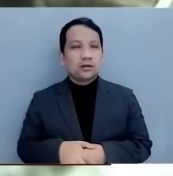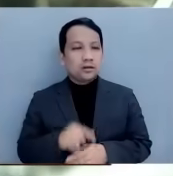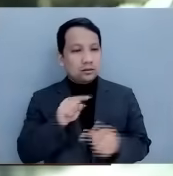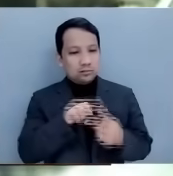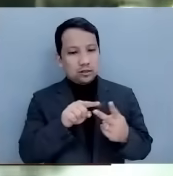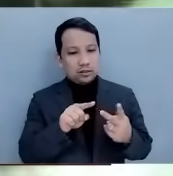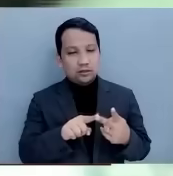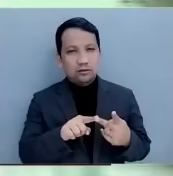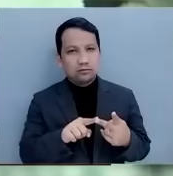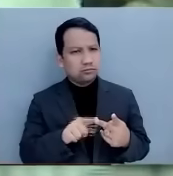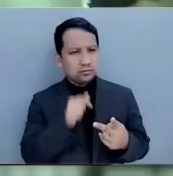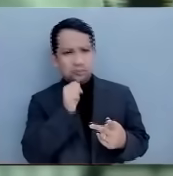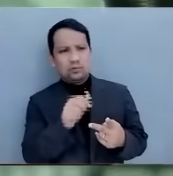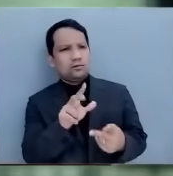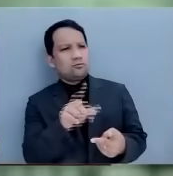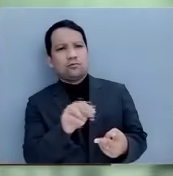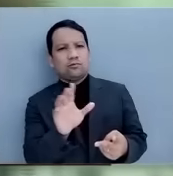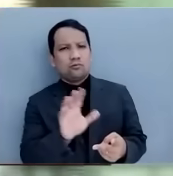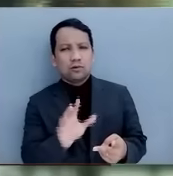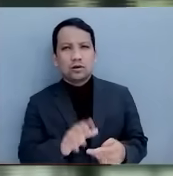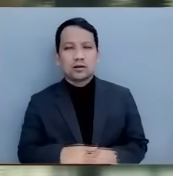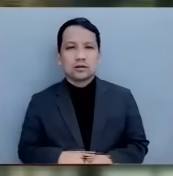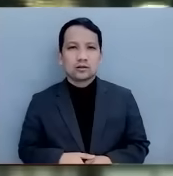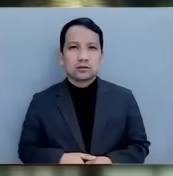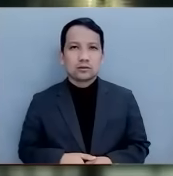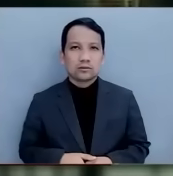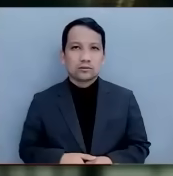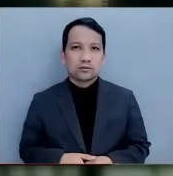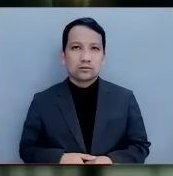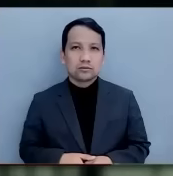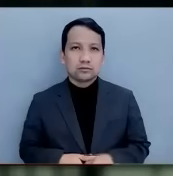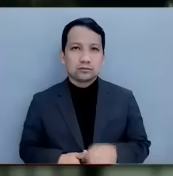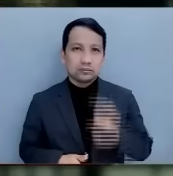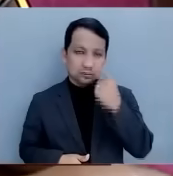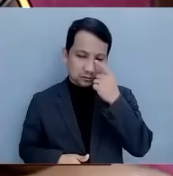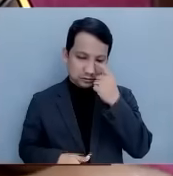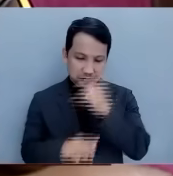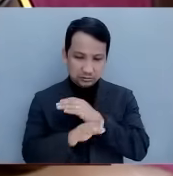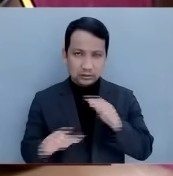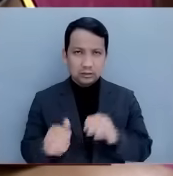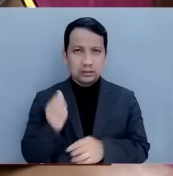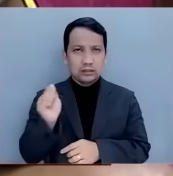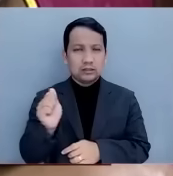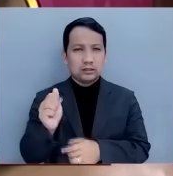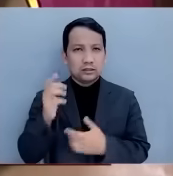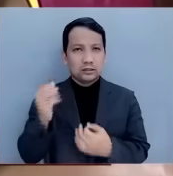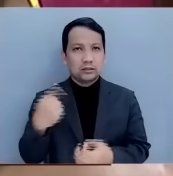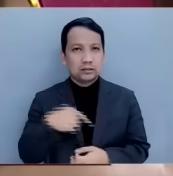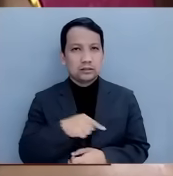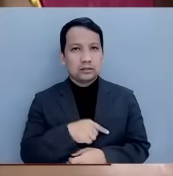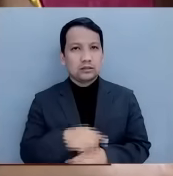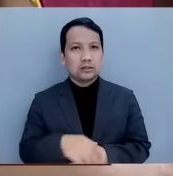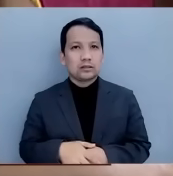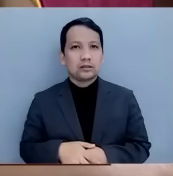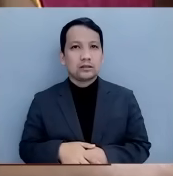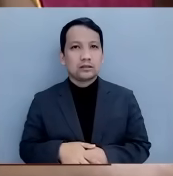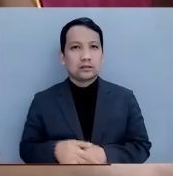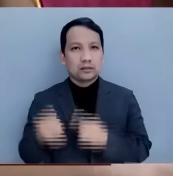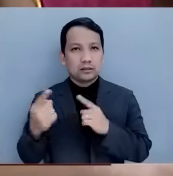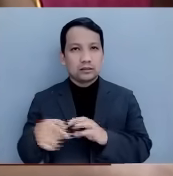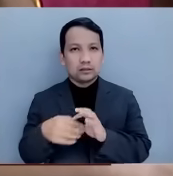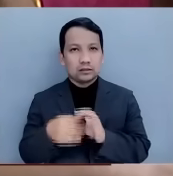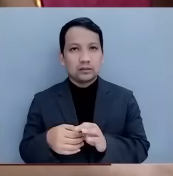sospek itinanggi ang paratang. Wala pong katotohanan. Alam niya po yun, sa amin lang pong 2 po may nangyari.